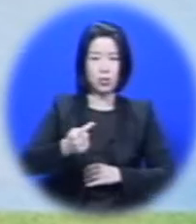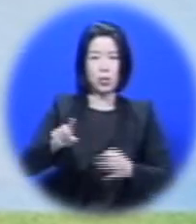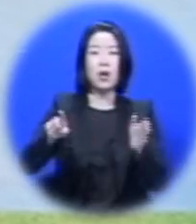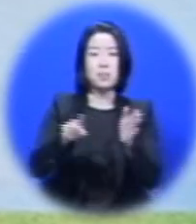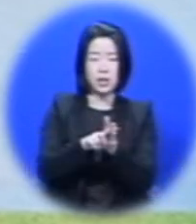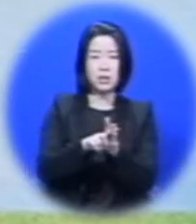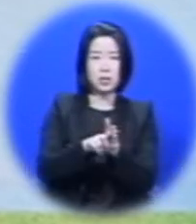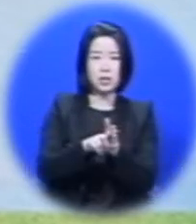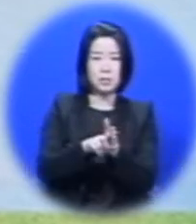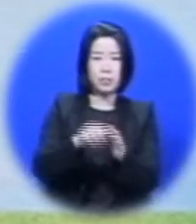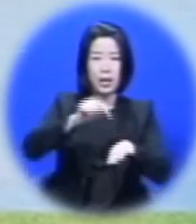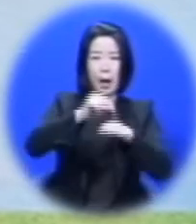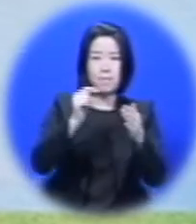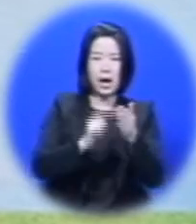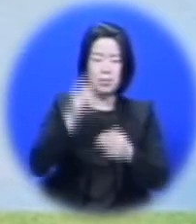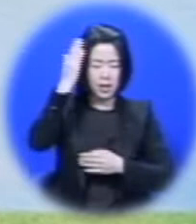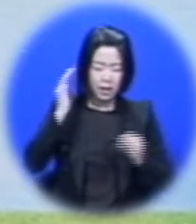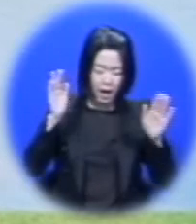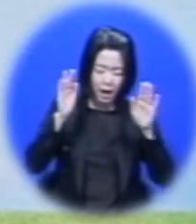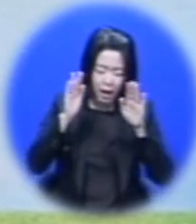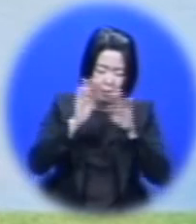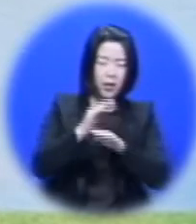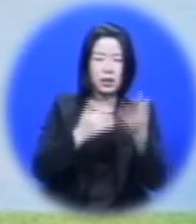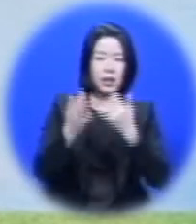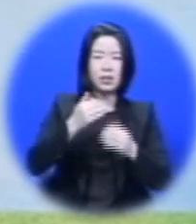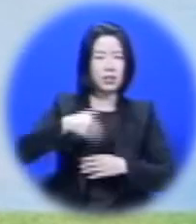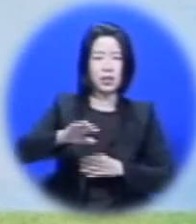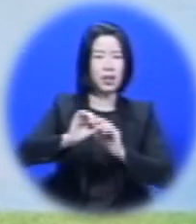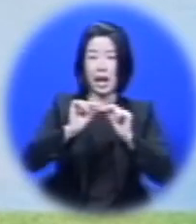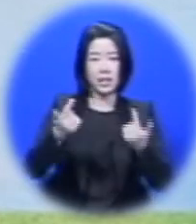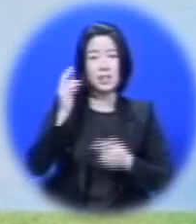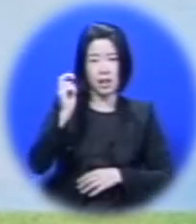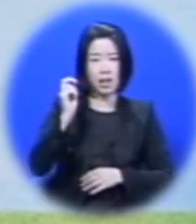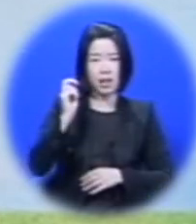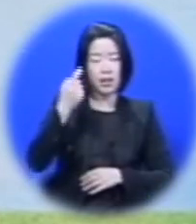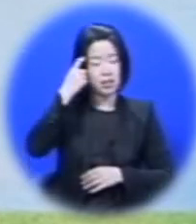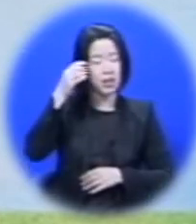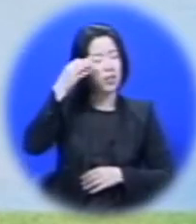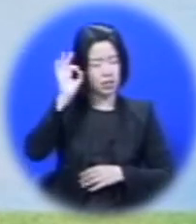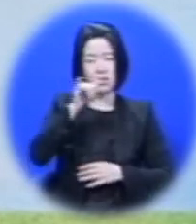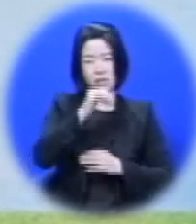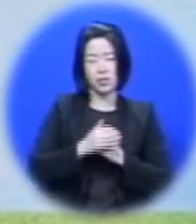믿음은 마음이 새까맣게 타들어가는 게 아닌데 그런 생각을 했습니다.